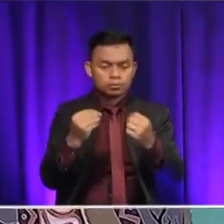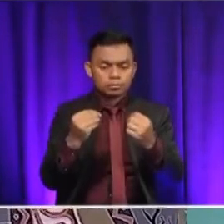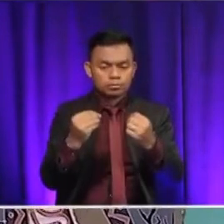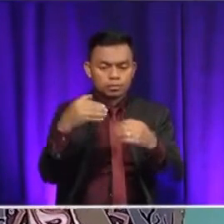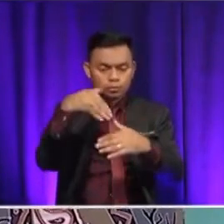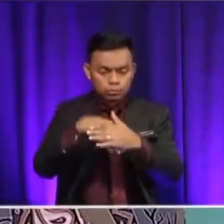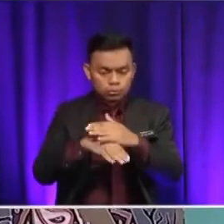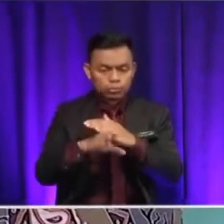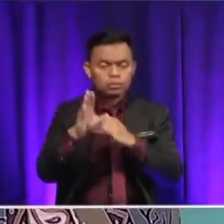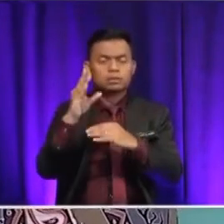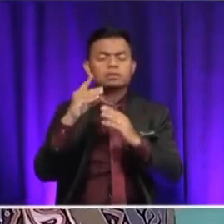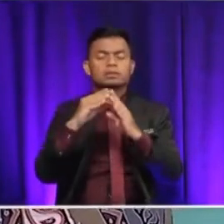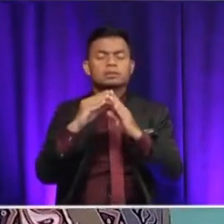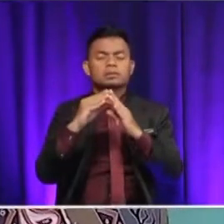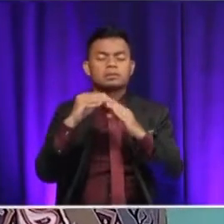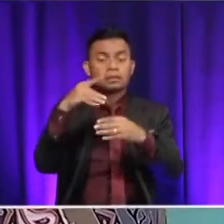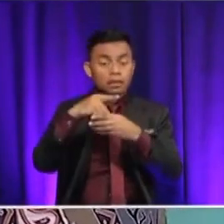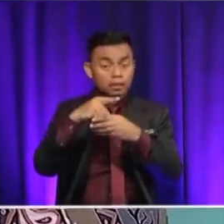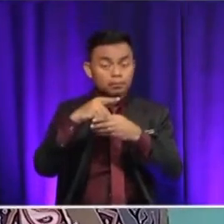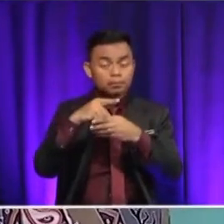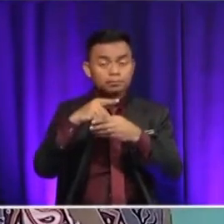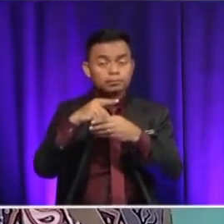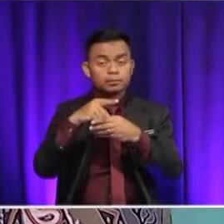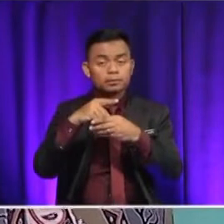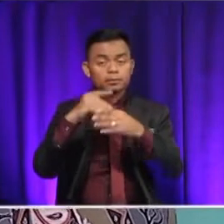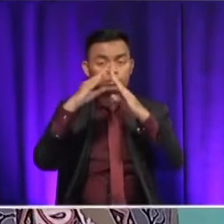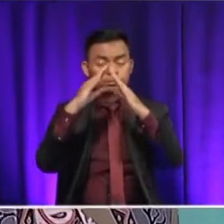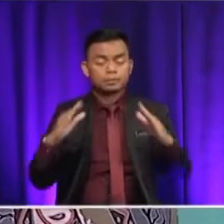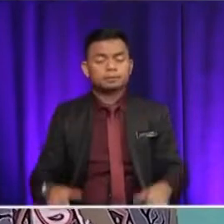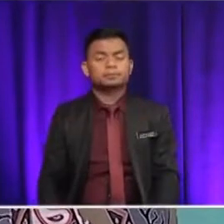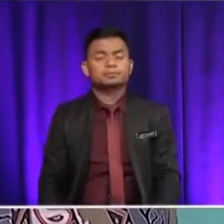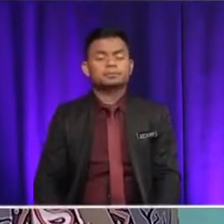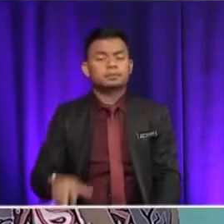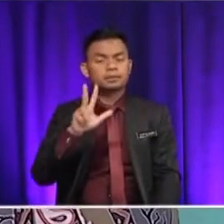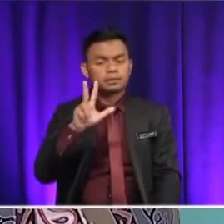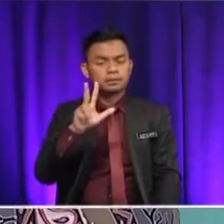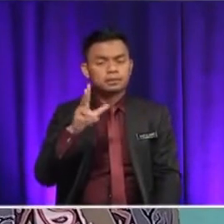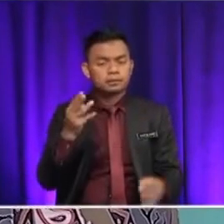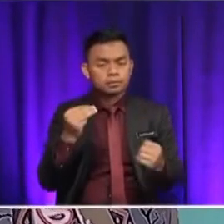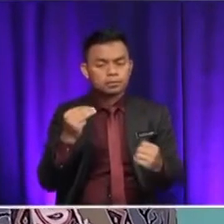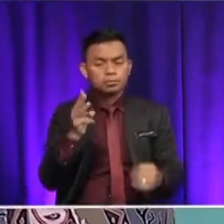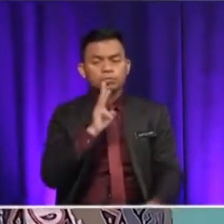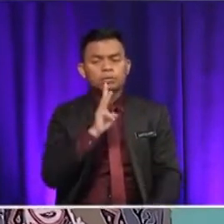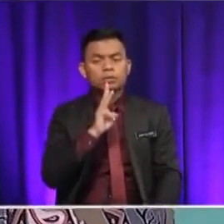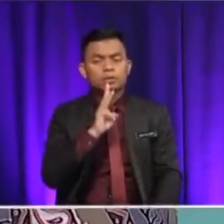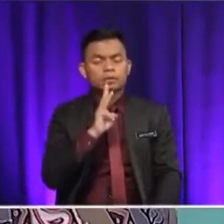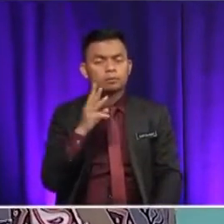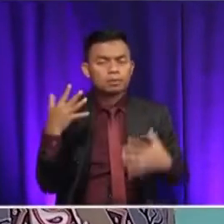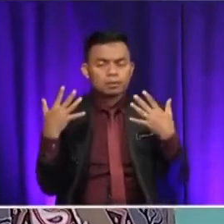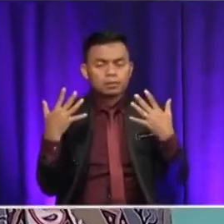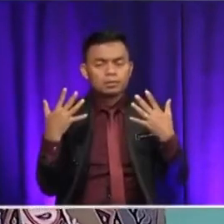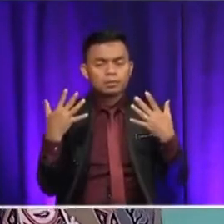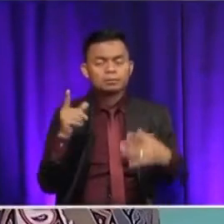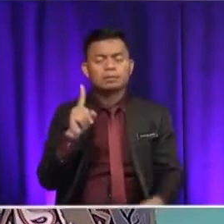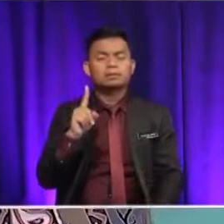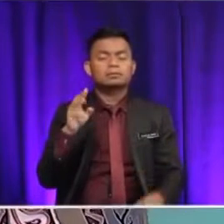Yang ketiga, bekalan air panas. Dia nak tahu, dia nak pasang bekalan air panas kat mana tangki dia, kat mana pemanas dia,